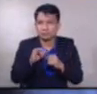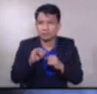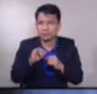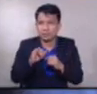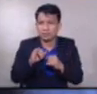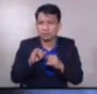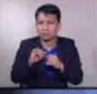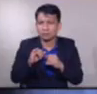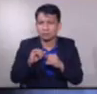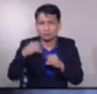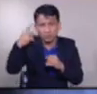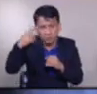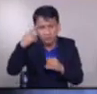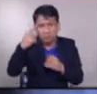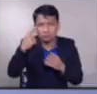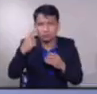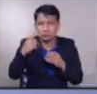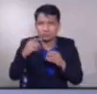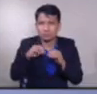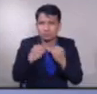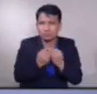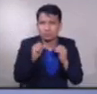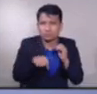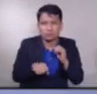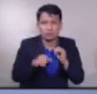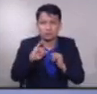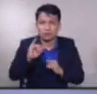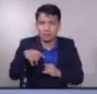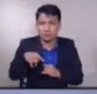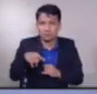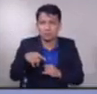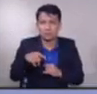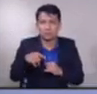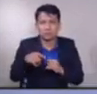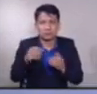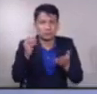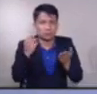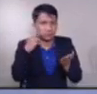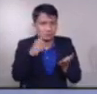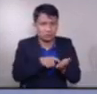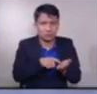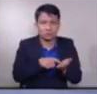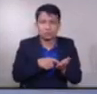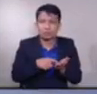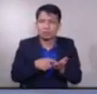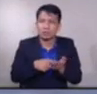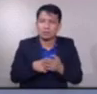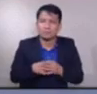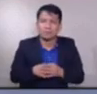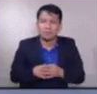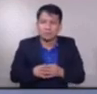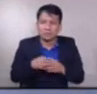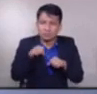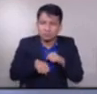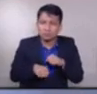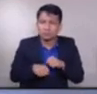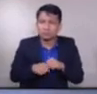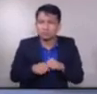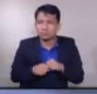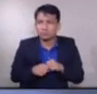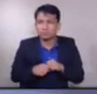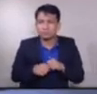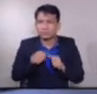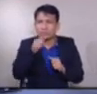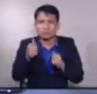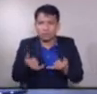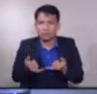organization, indigenous political structure. So it's an IPO, Registered in the Securities Exchange Commission. So ngayon, hindi lang ito